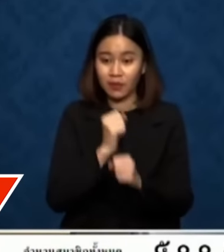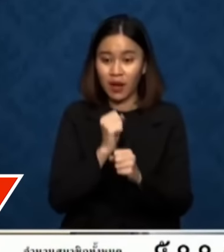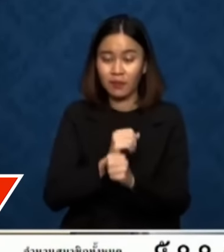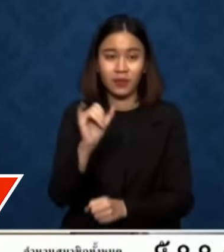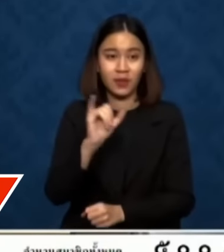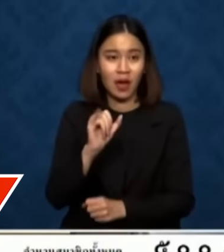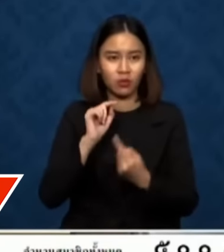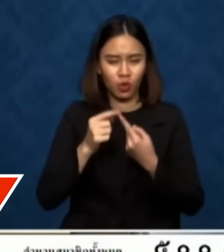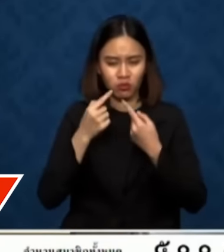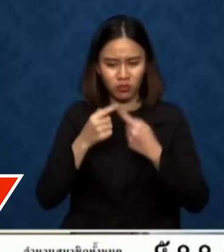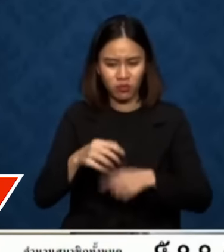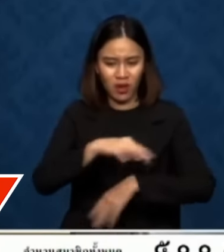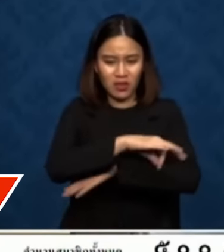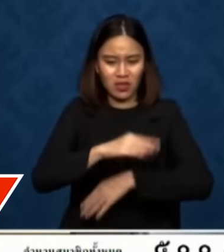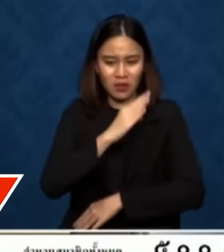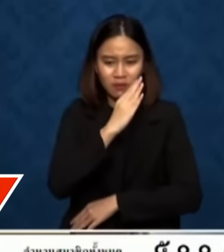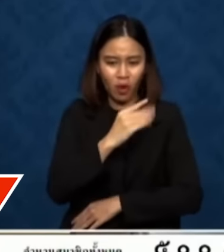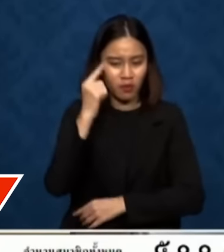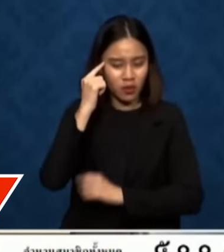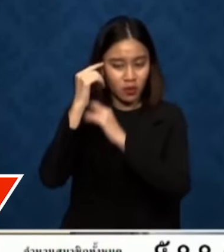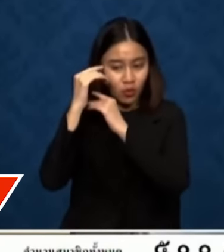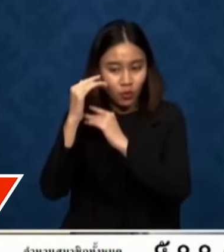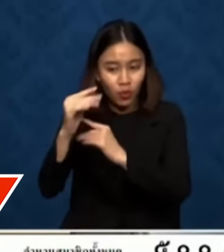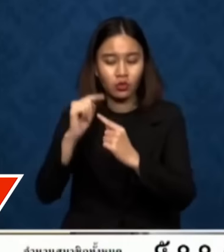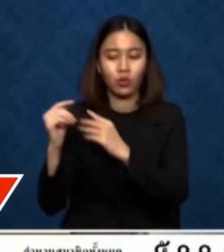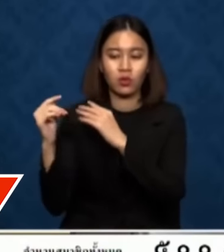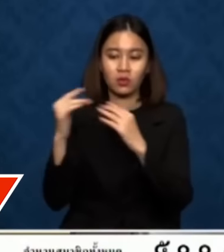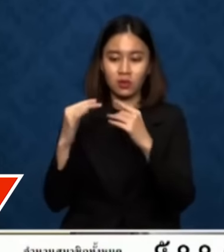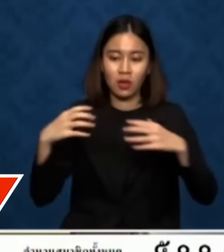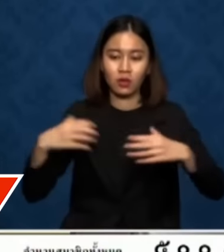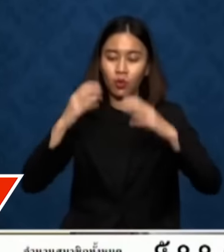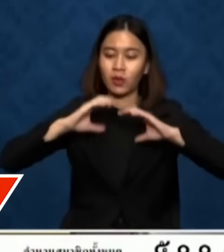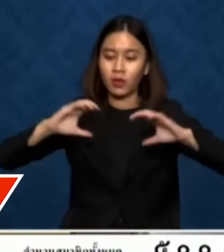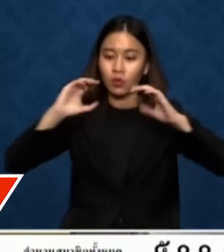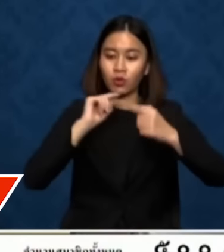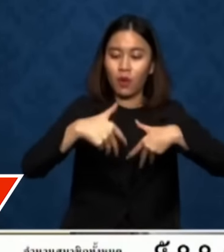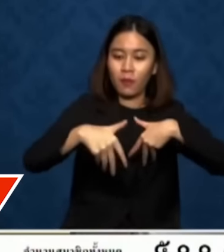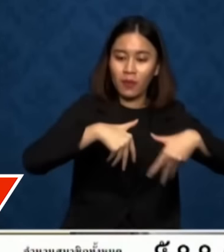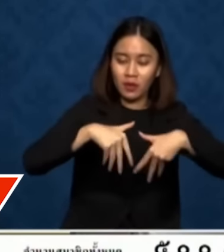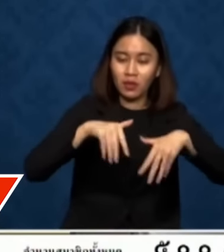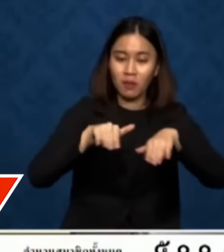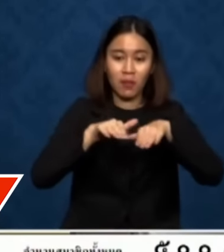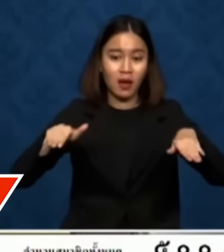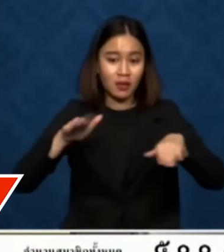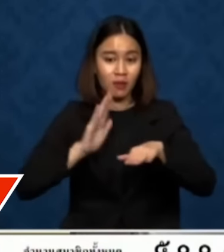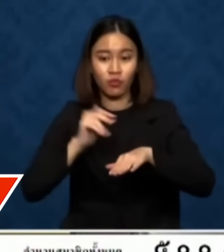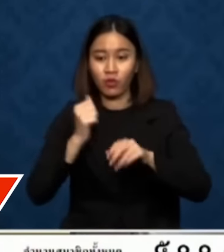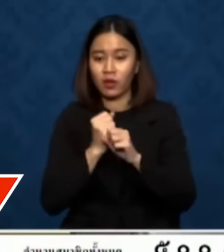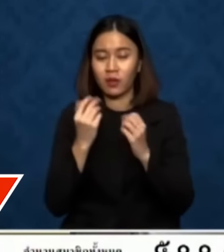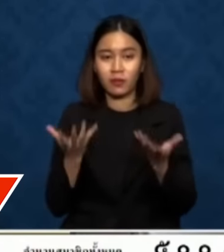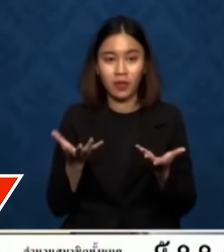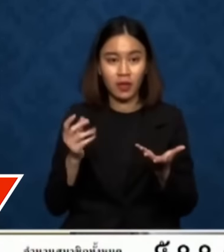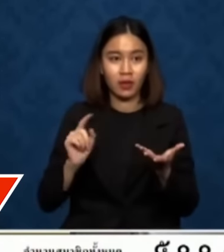าท์ผีแบบนี้ท่านจะหวังให้การสื่อสารของรัฐบาลกับประชาชนมันมีประสิทธิภาพได้อย่างไ